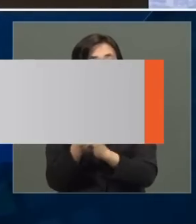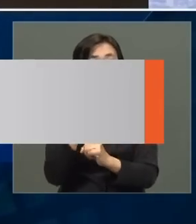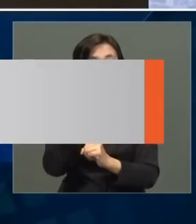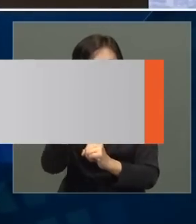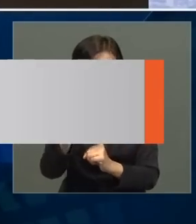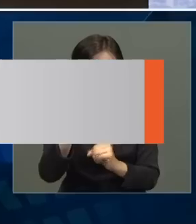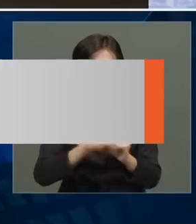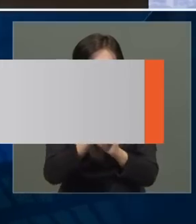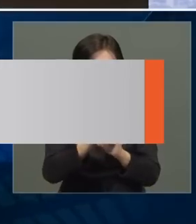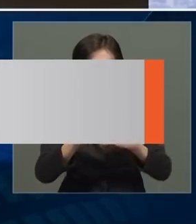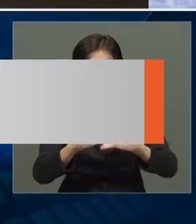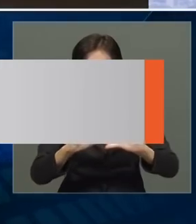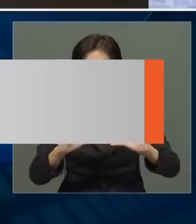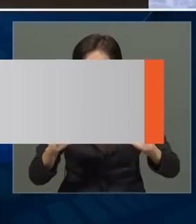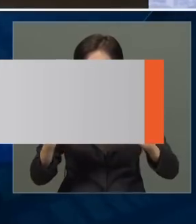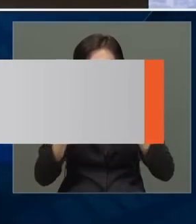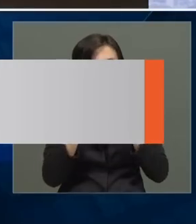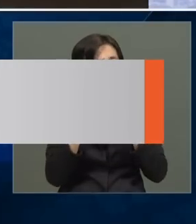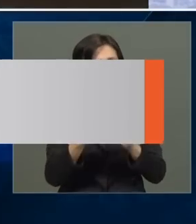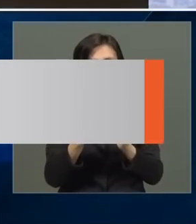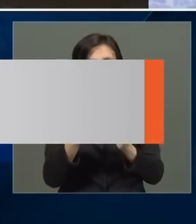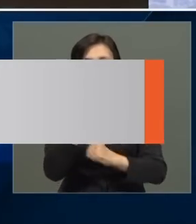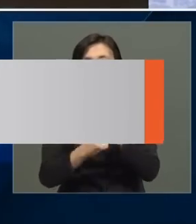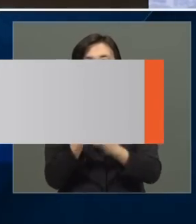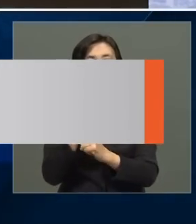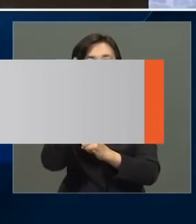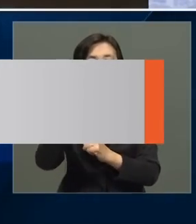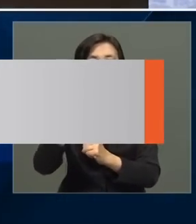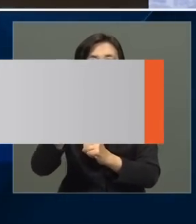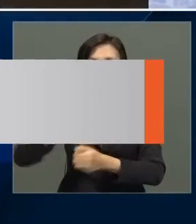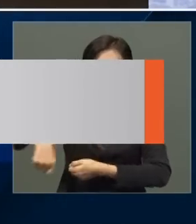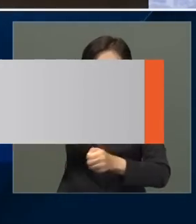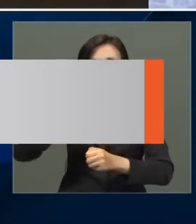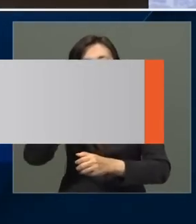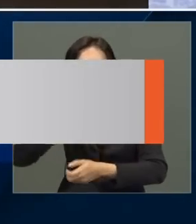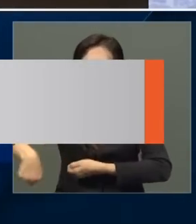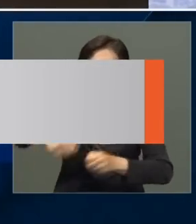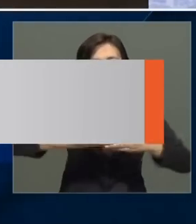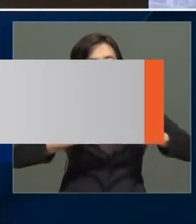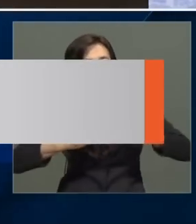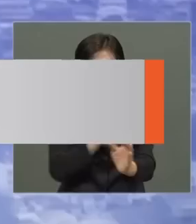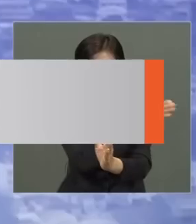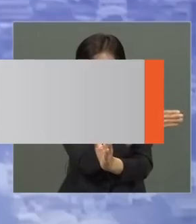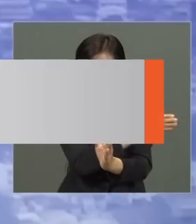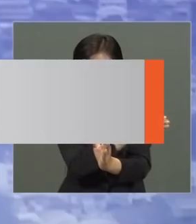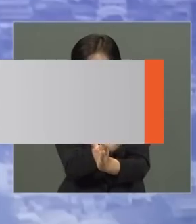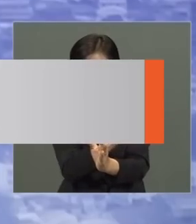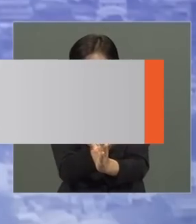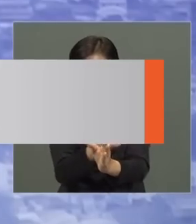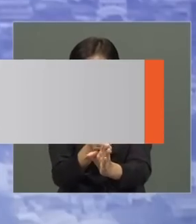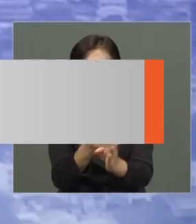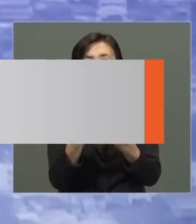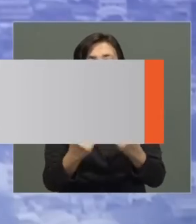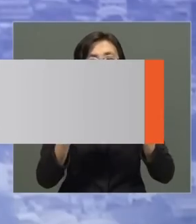รักษาสถานการณ์ให้ดีขึ้นอย่างนี้นะคะปีหน้า 2กรานก็อาจจะกลับมามีความสุขเต็มรูปแบบค่ะวันนี้